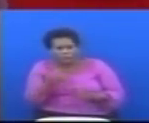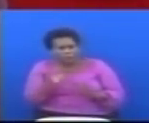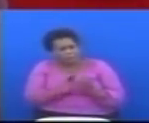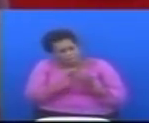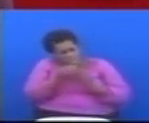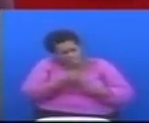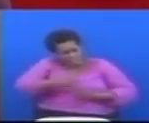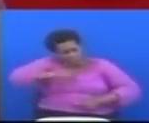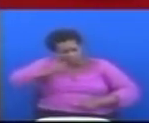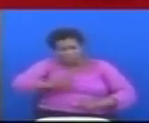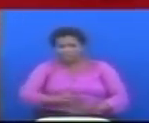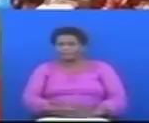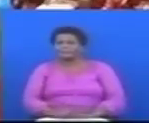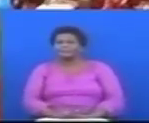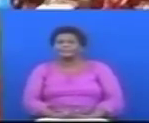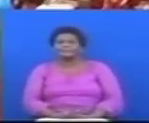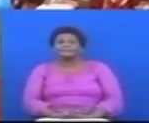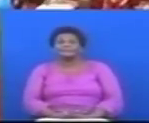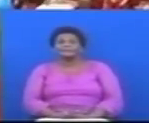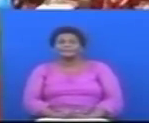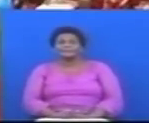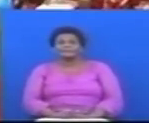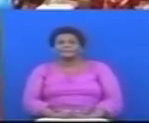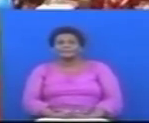sana mheshimiwa.